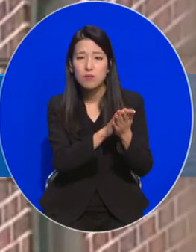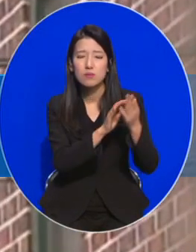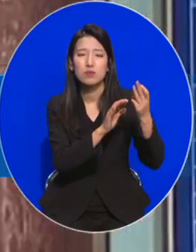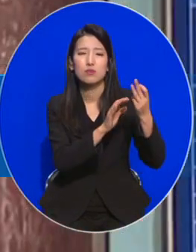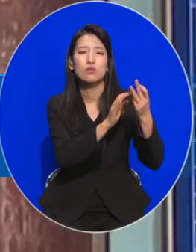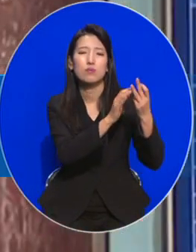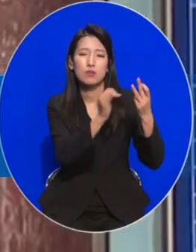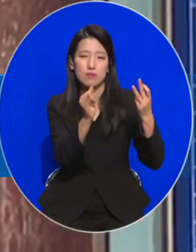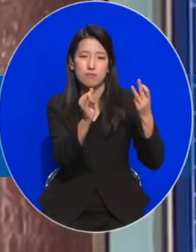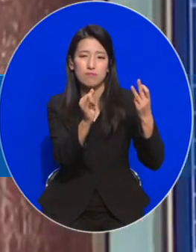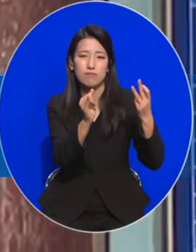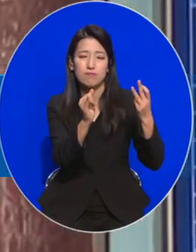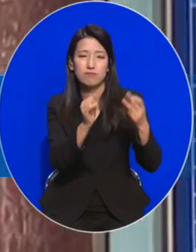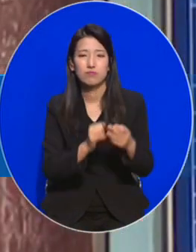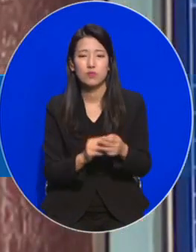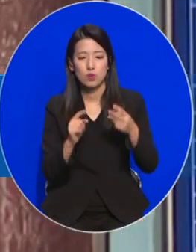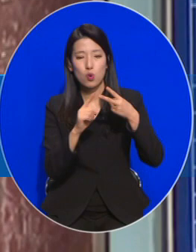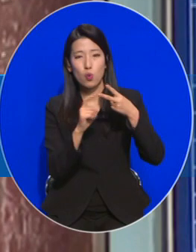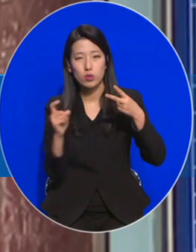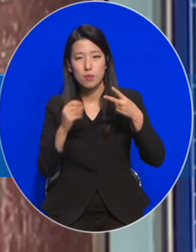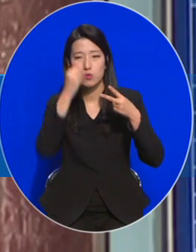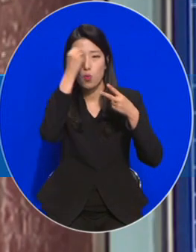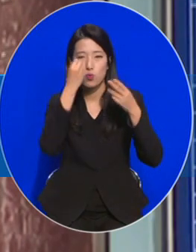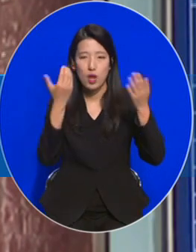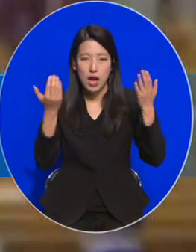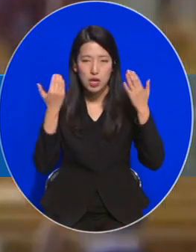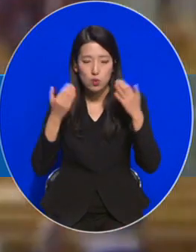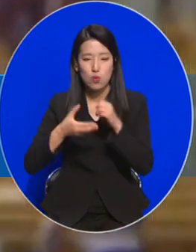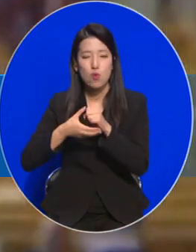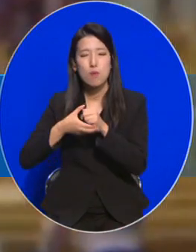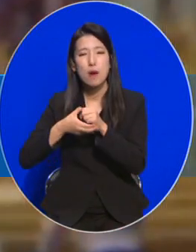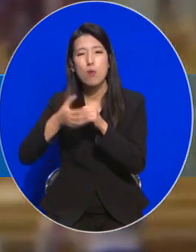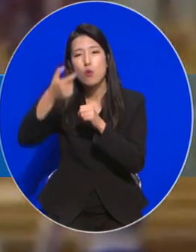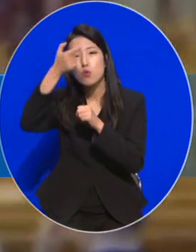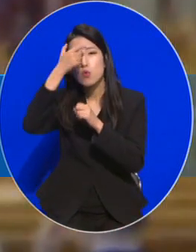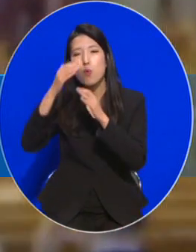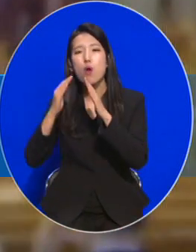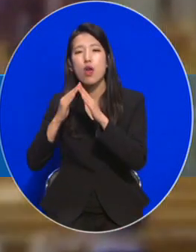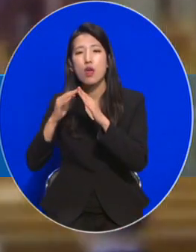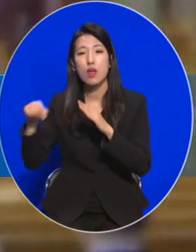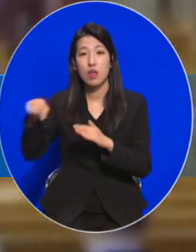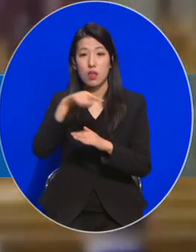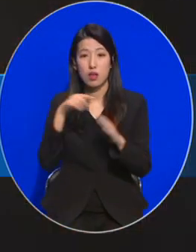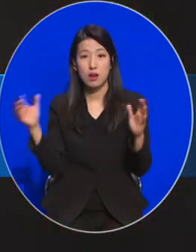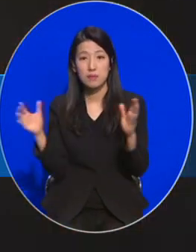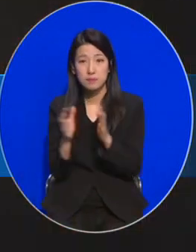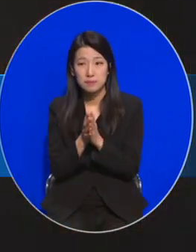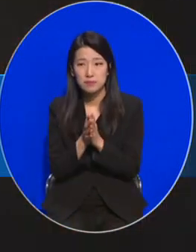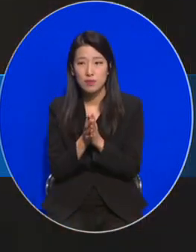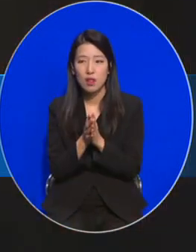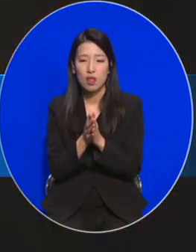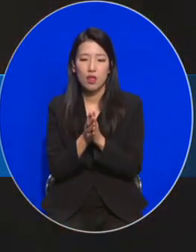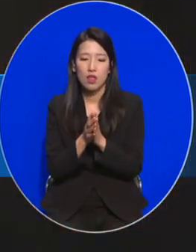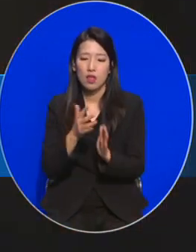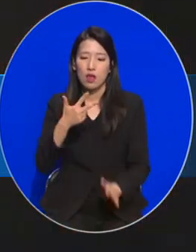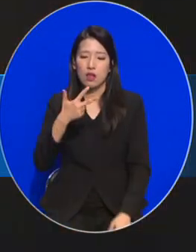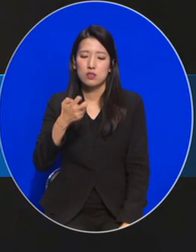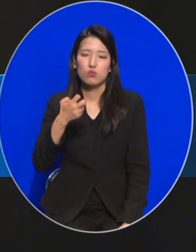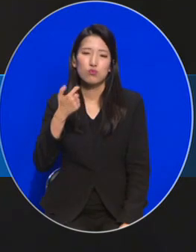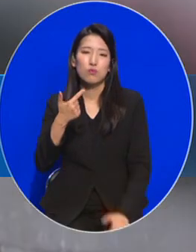판정을 받았고 동대문구 고등학교와 마포구 교회관련 누적 확진 자는 일은 6명까지